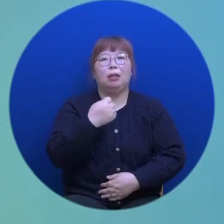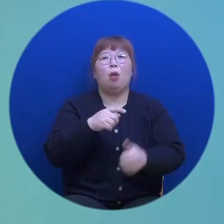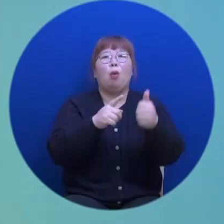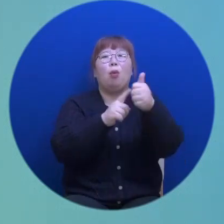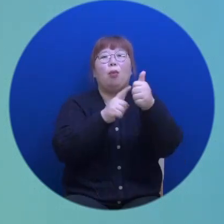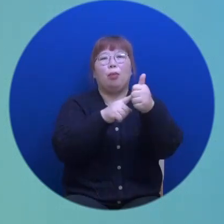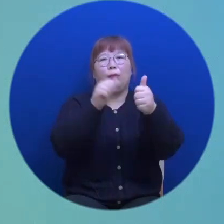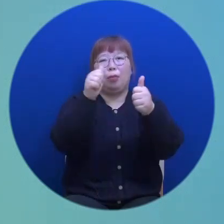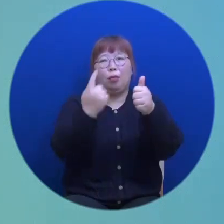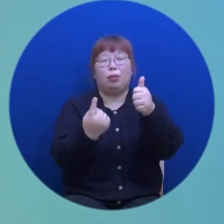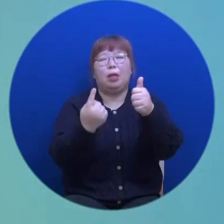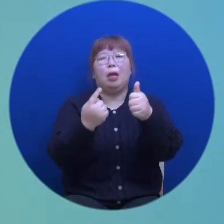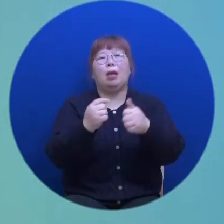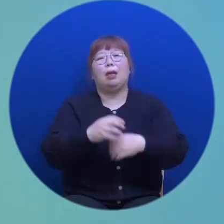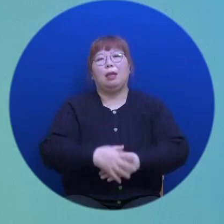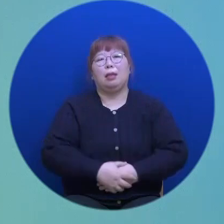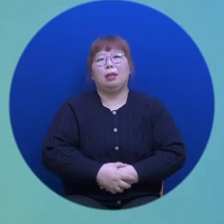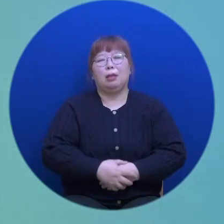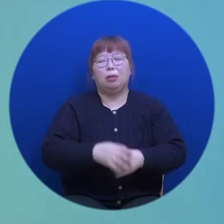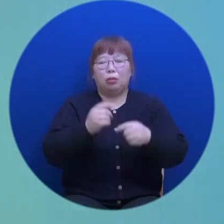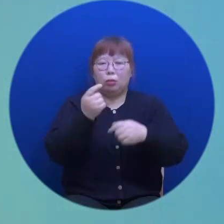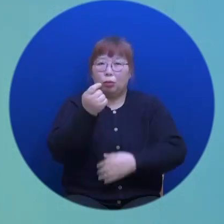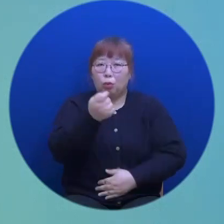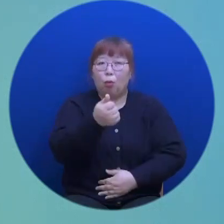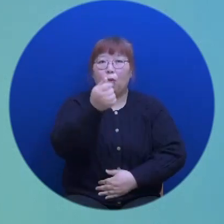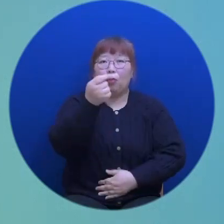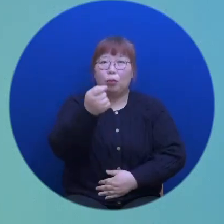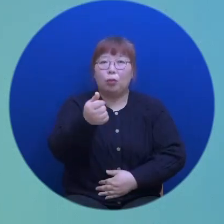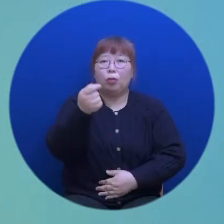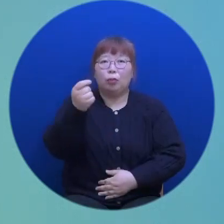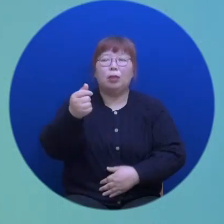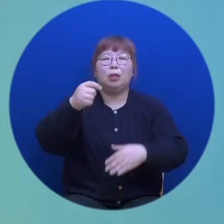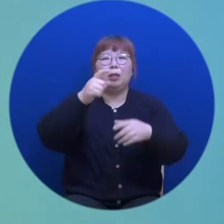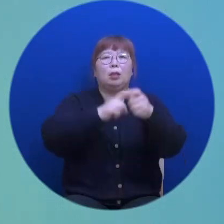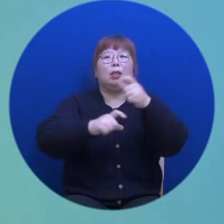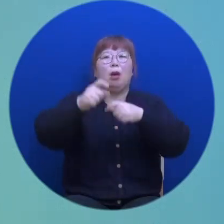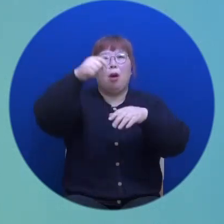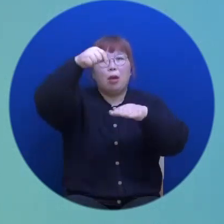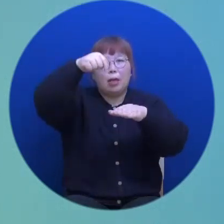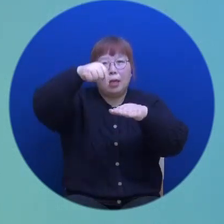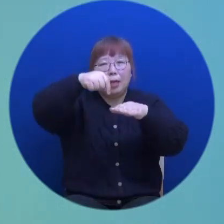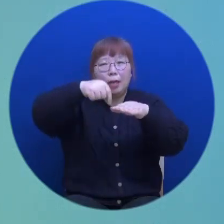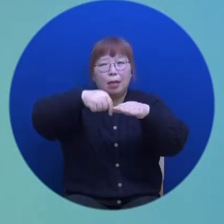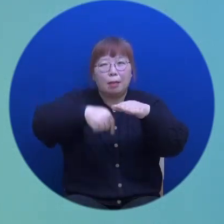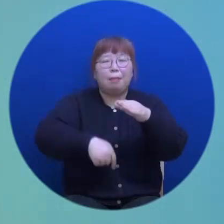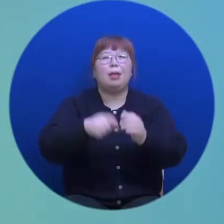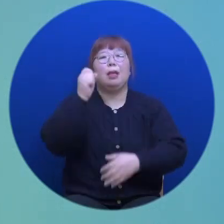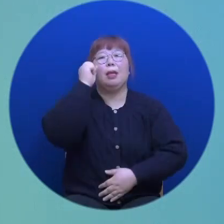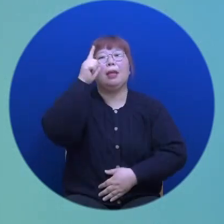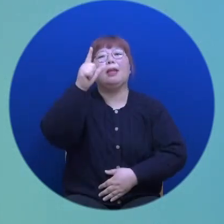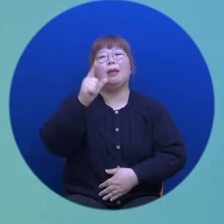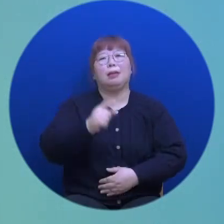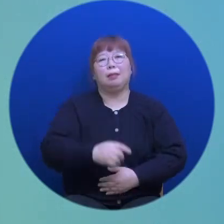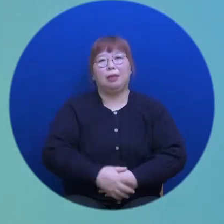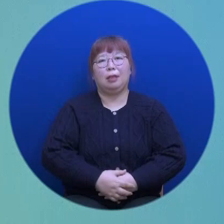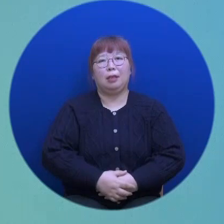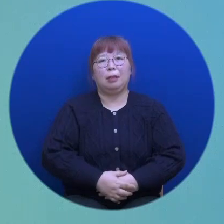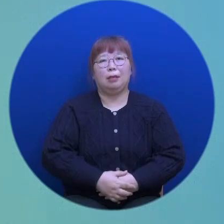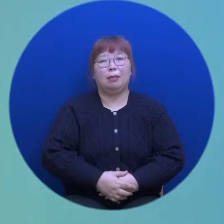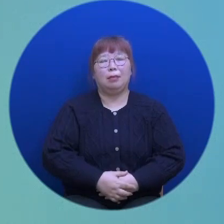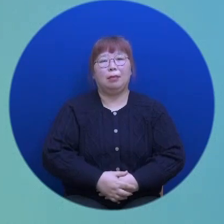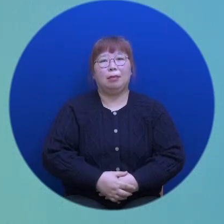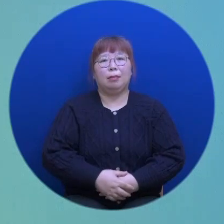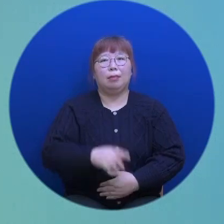호세아는 조금씩 더 깊이 깨달아가기 시작합니다.